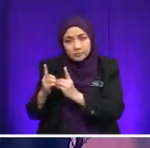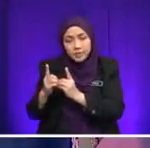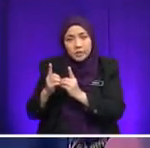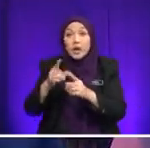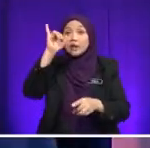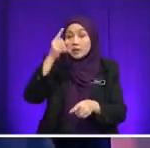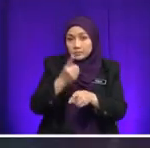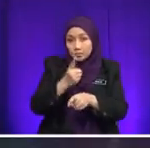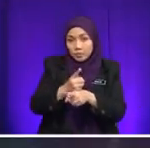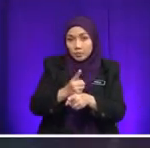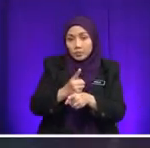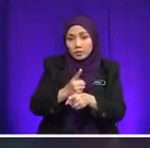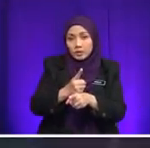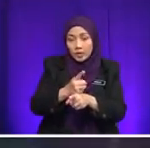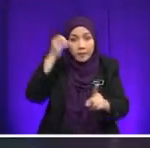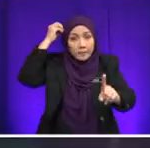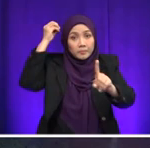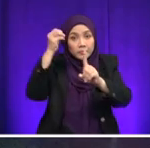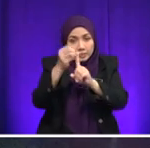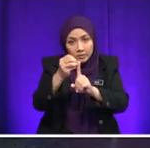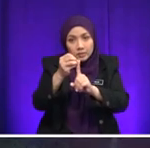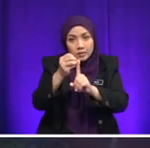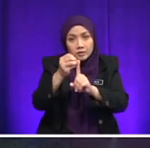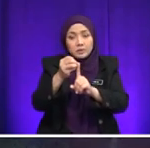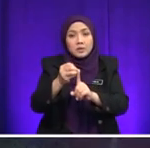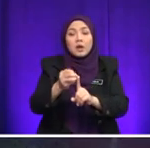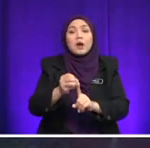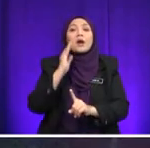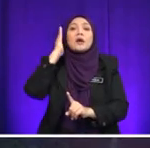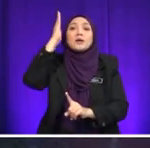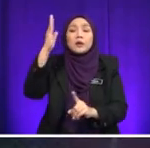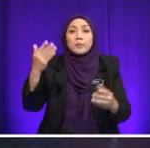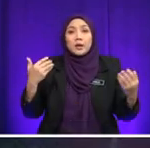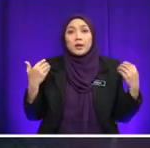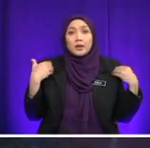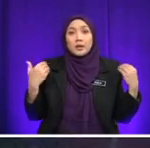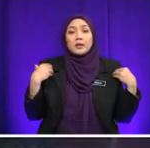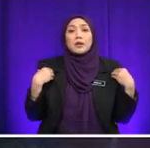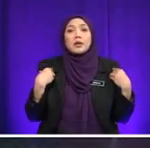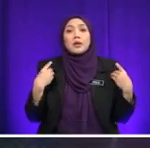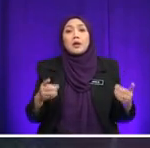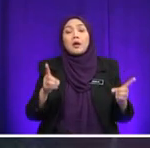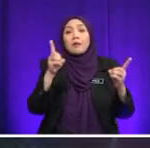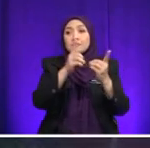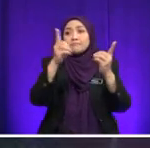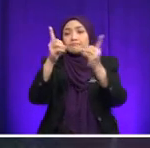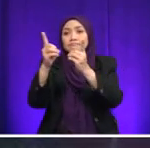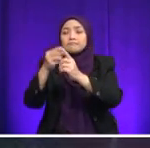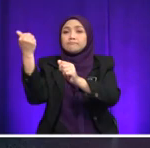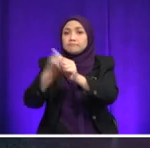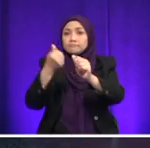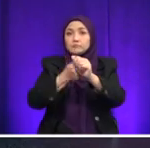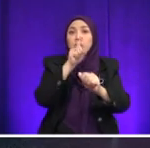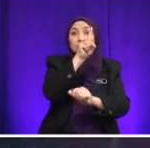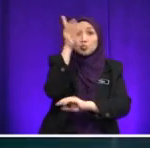mereka objektif mereka ialah mereka akan mengadakan demonstrasi pada setiap 1 Juli